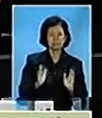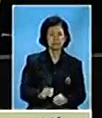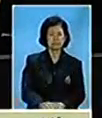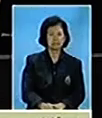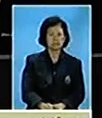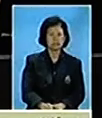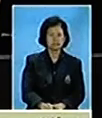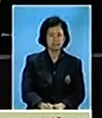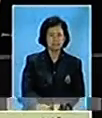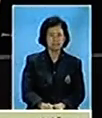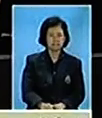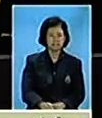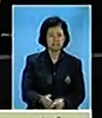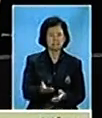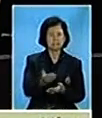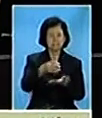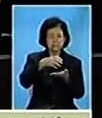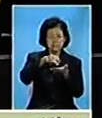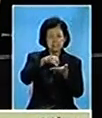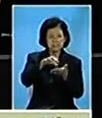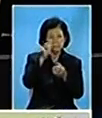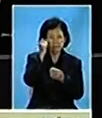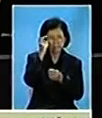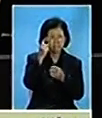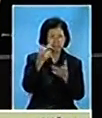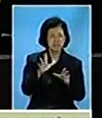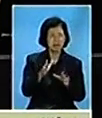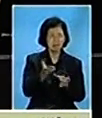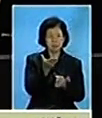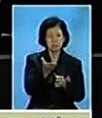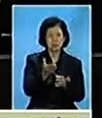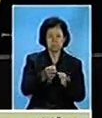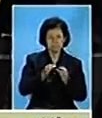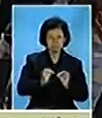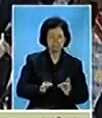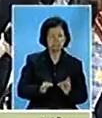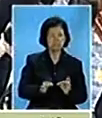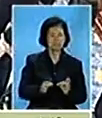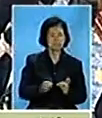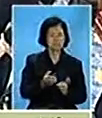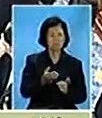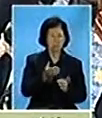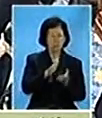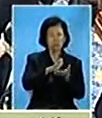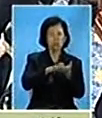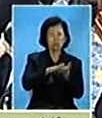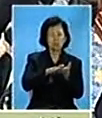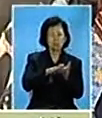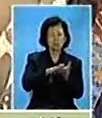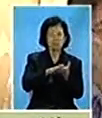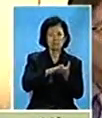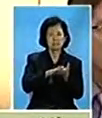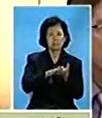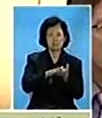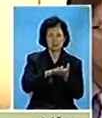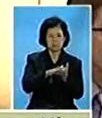อบชี้แจงให้ท่านอนุรักษ์ได้เข้าใจทำไมงั้นผมจะขอมติ ก็ต้องขออภัยนะครับการเรียนท่านประธานนะก็ต้อง